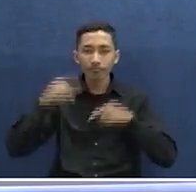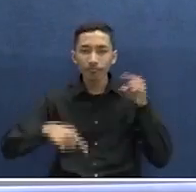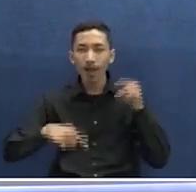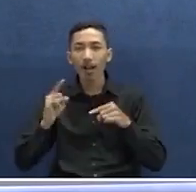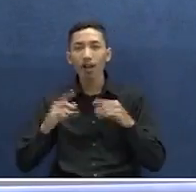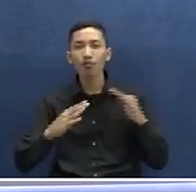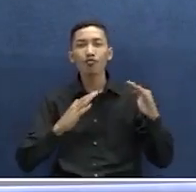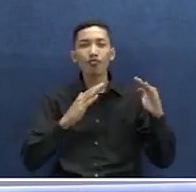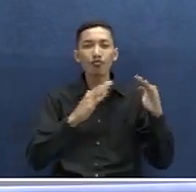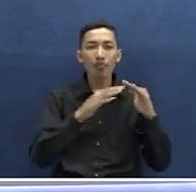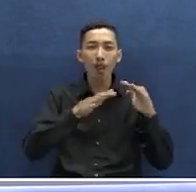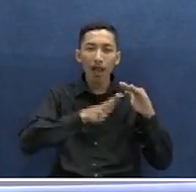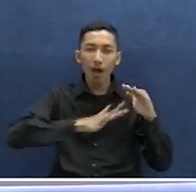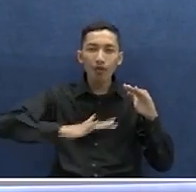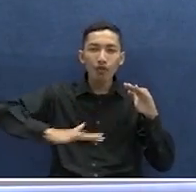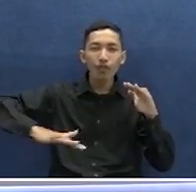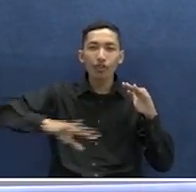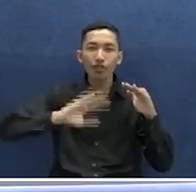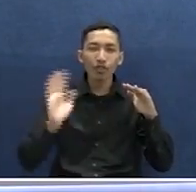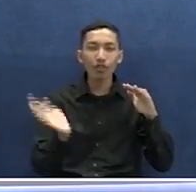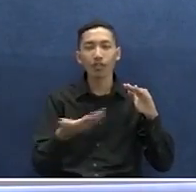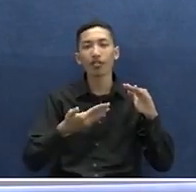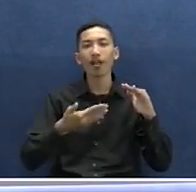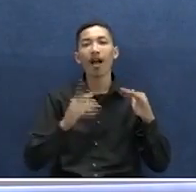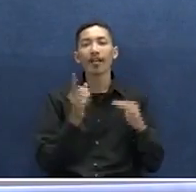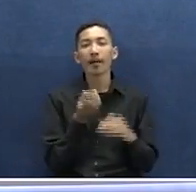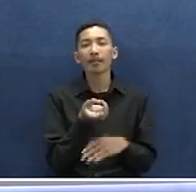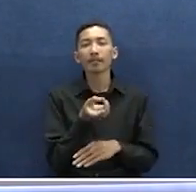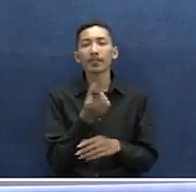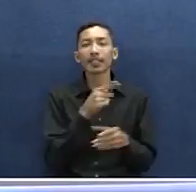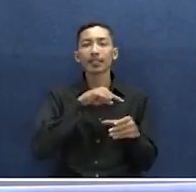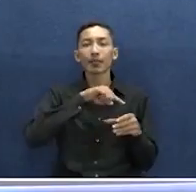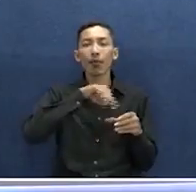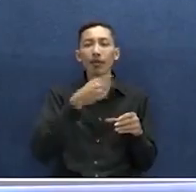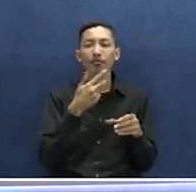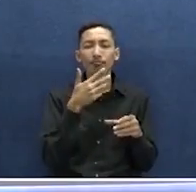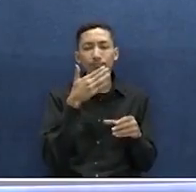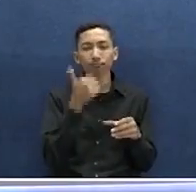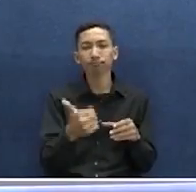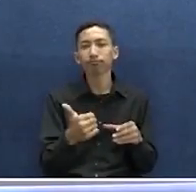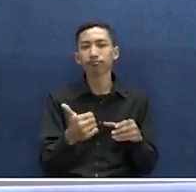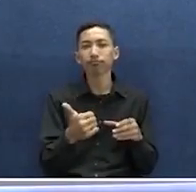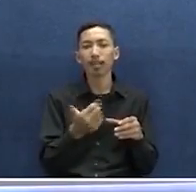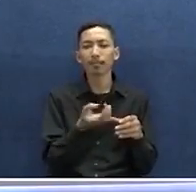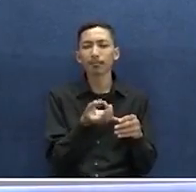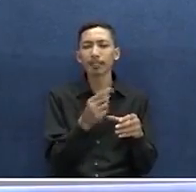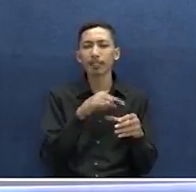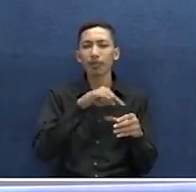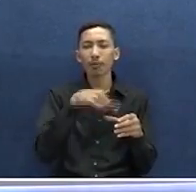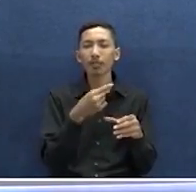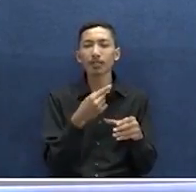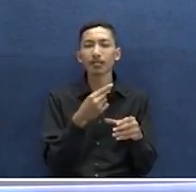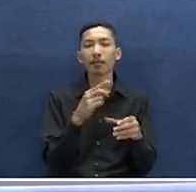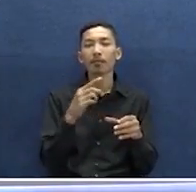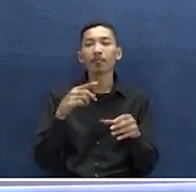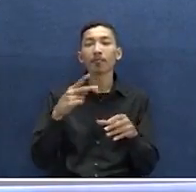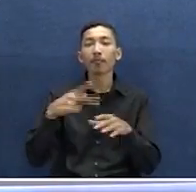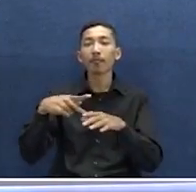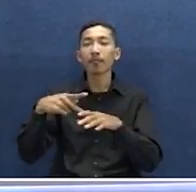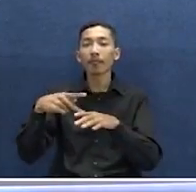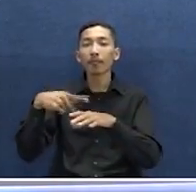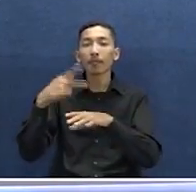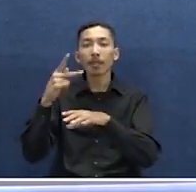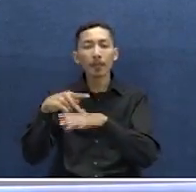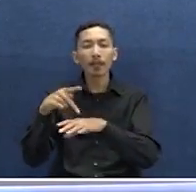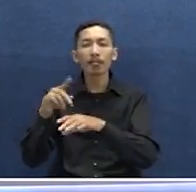sedang menghasilkan jenis-jenis kopi dan kualitas kopi yang begitu beragam Iya beda dengan di Vietnam negara juga yang